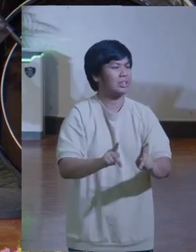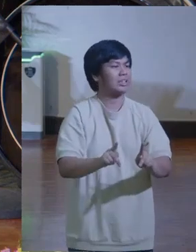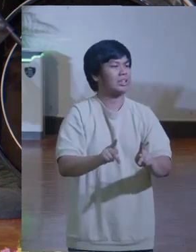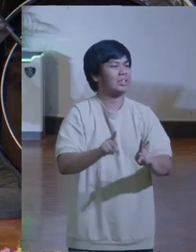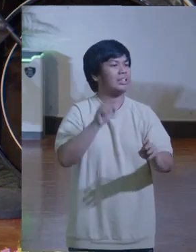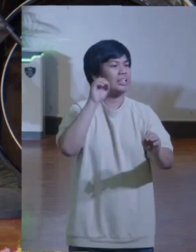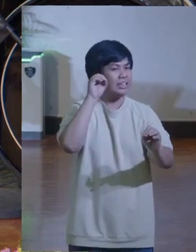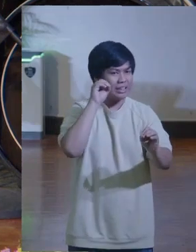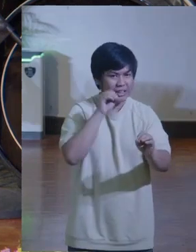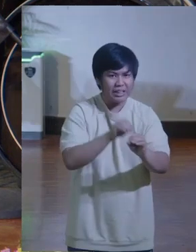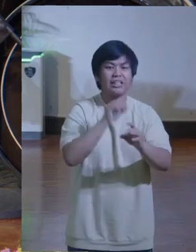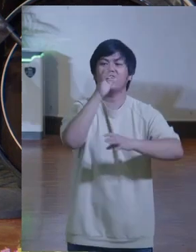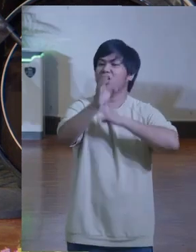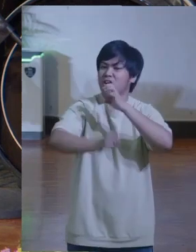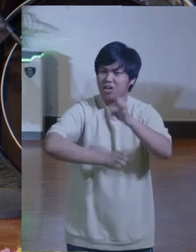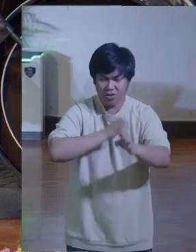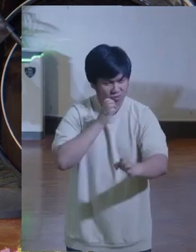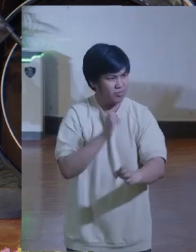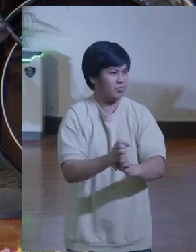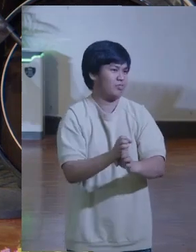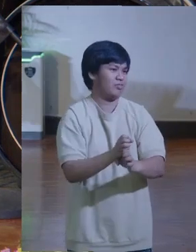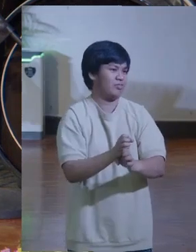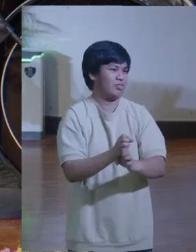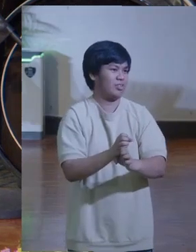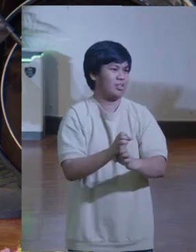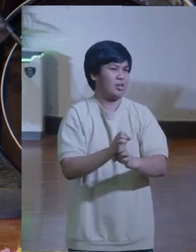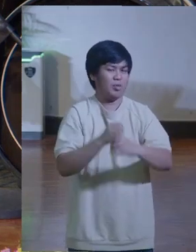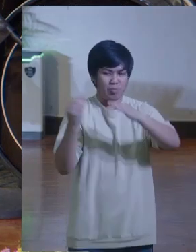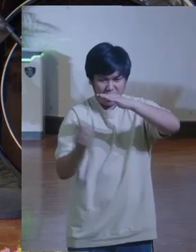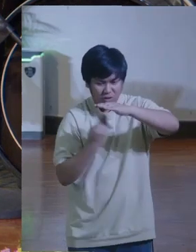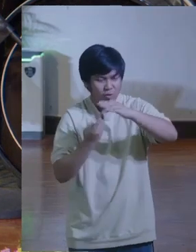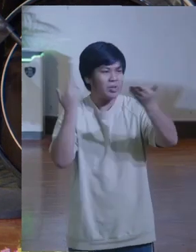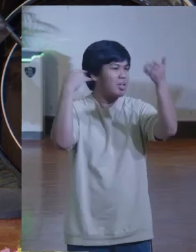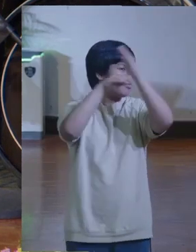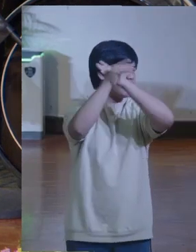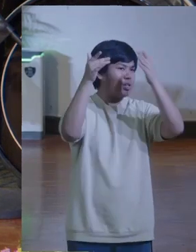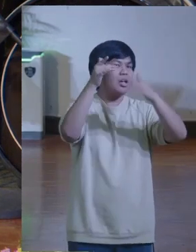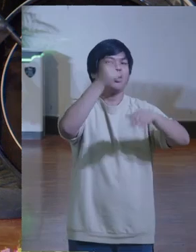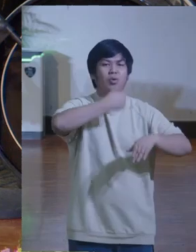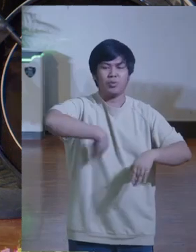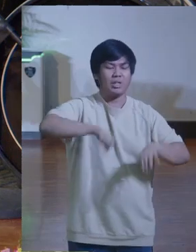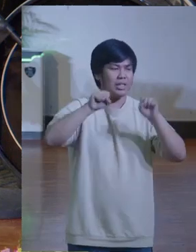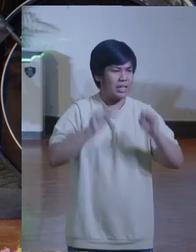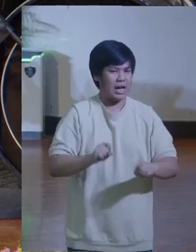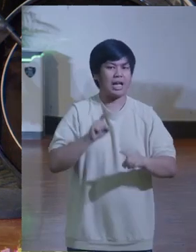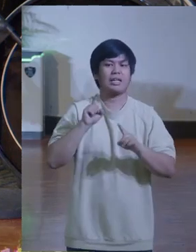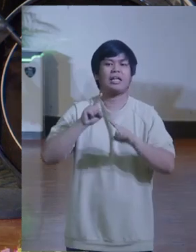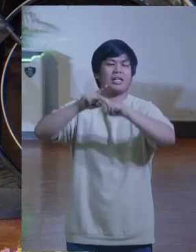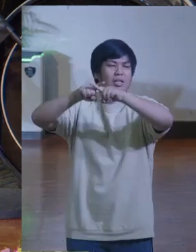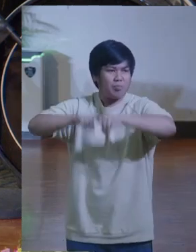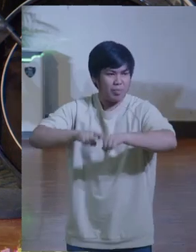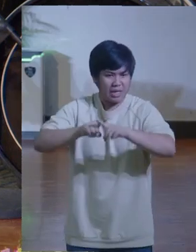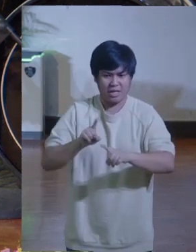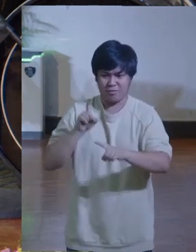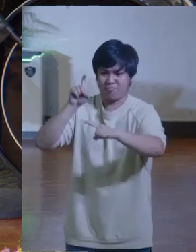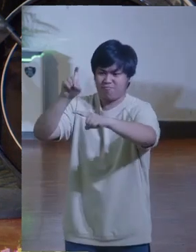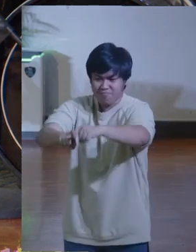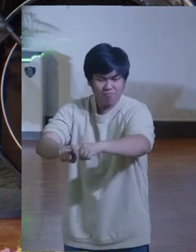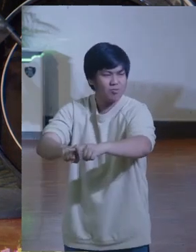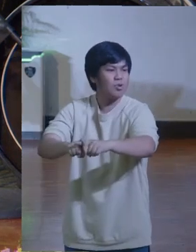niya, there is no other name under heaven by which we must be saved.